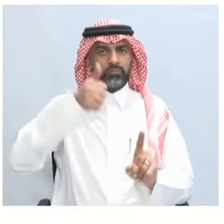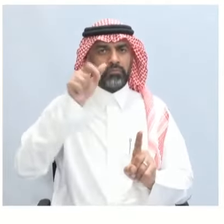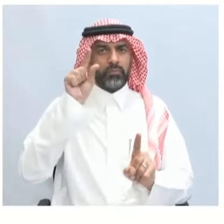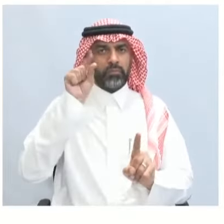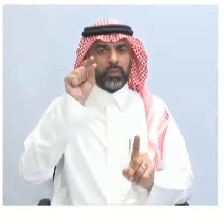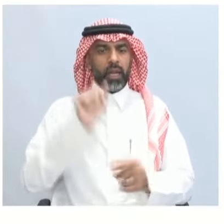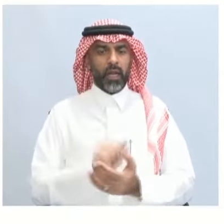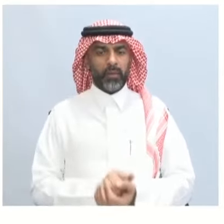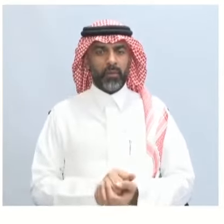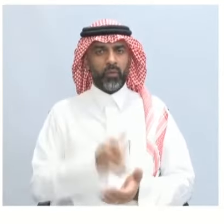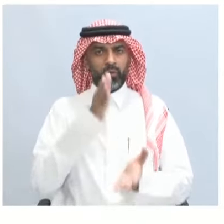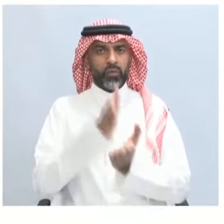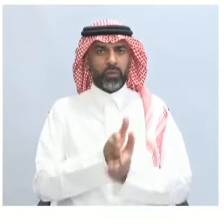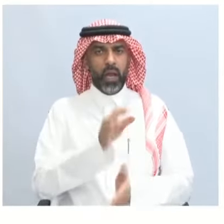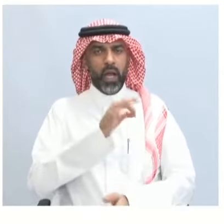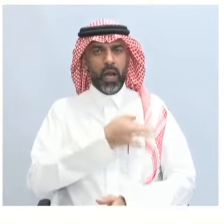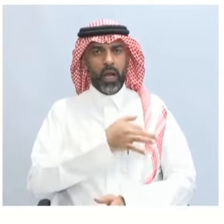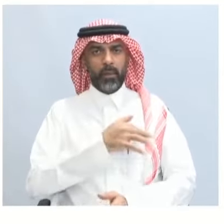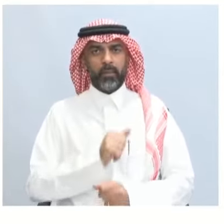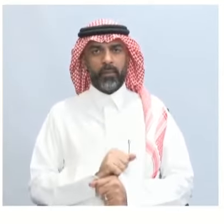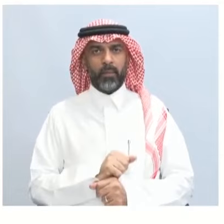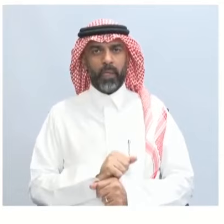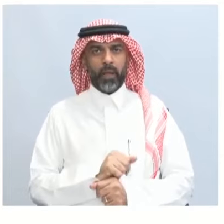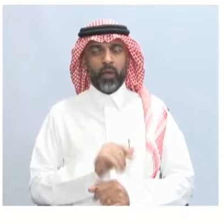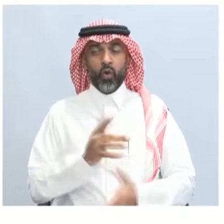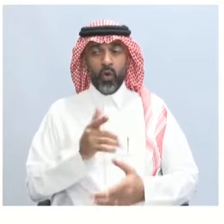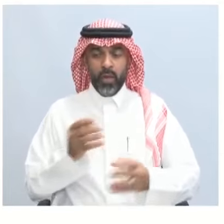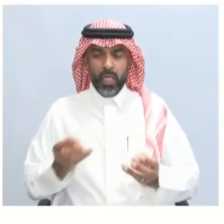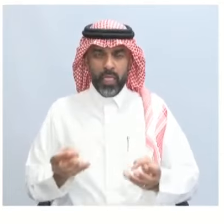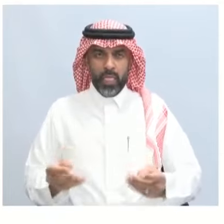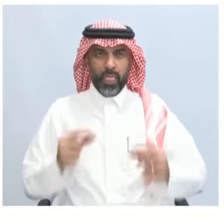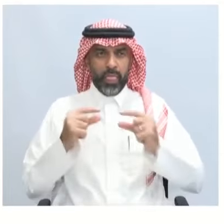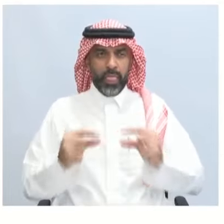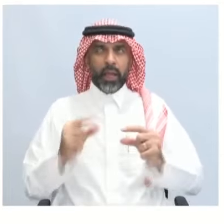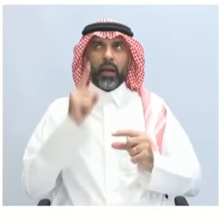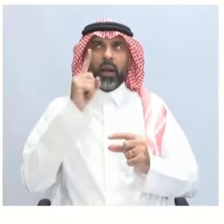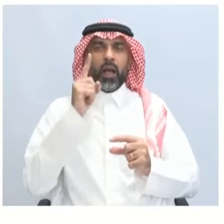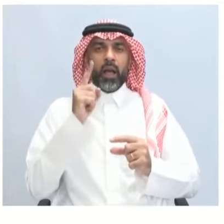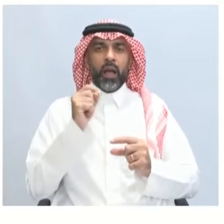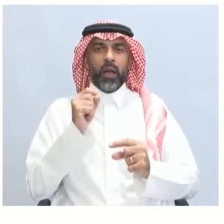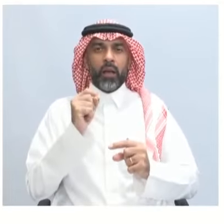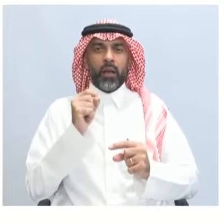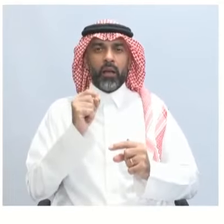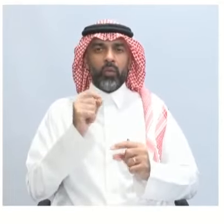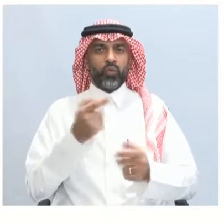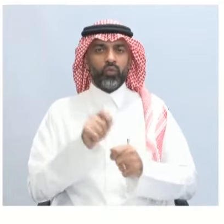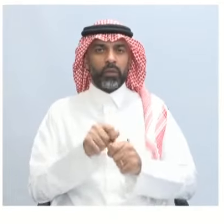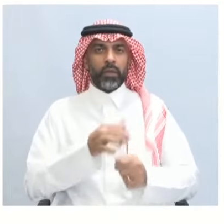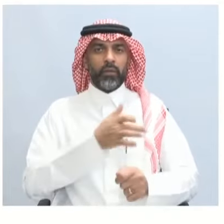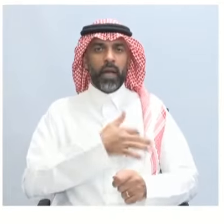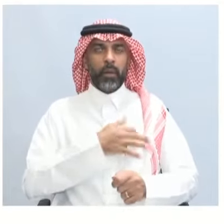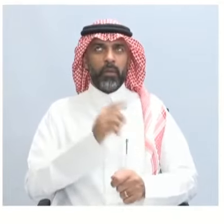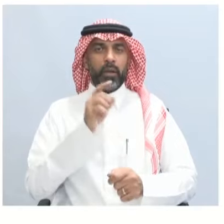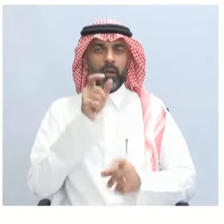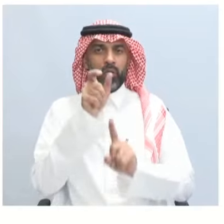الفرد وصلاح القلب ماذا يصنع ذكر الله عز وجل بقلب المسلم